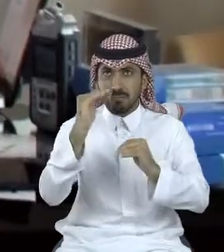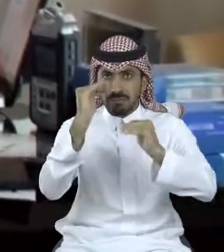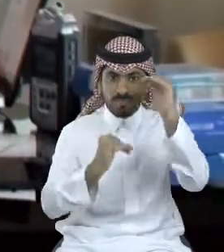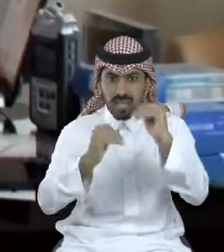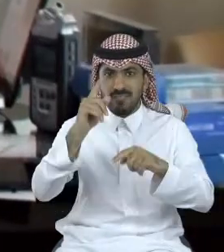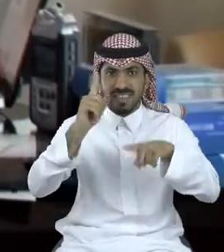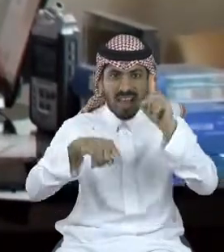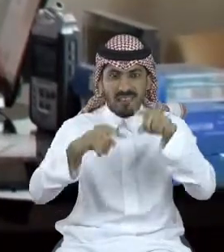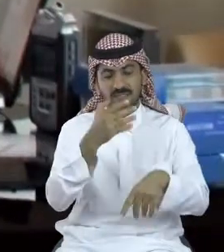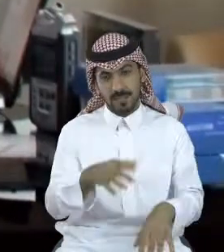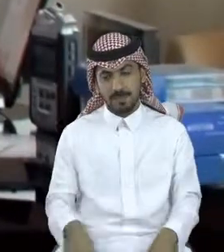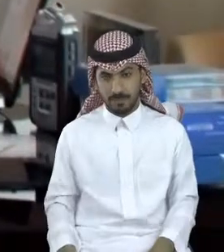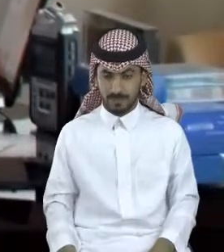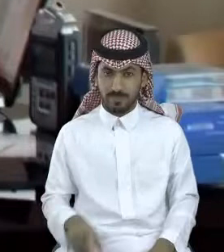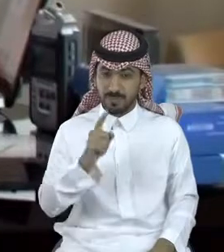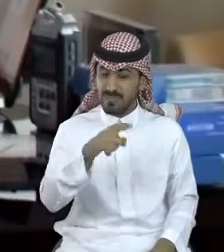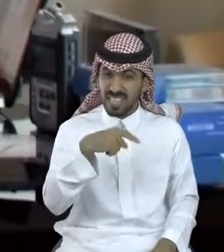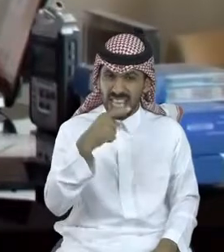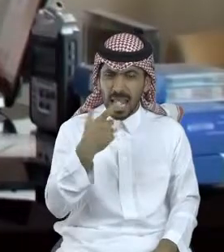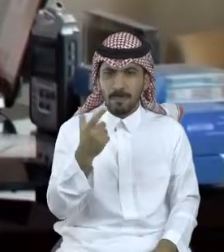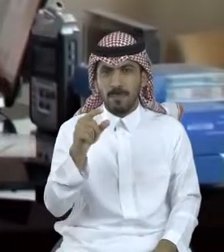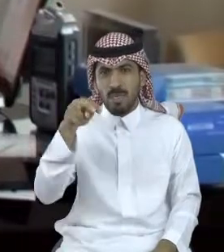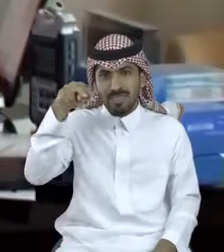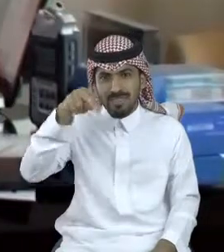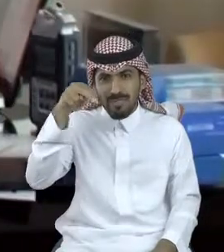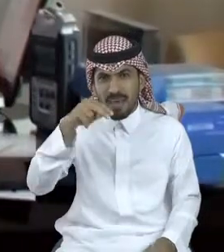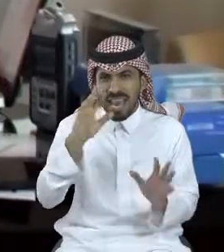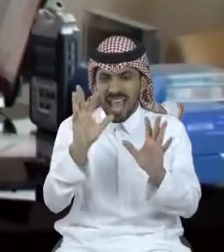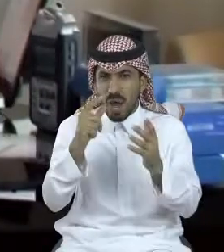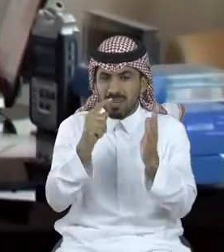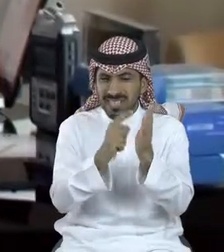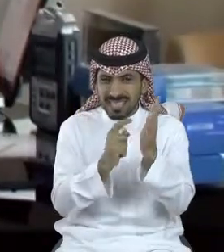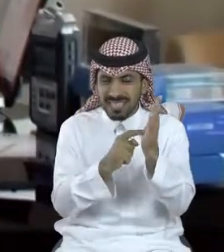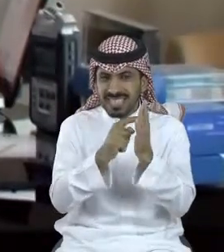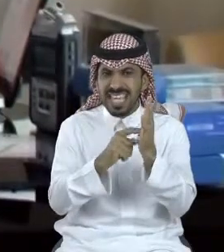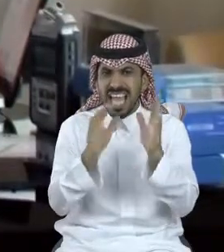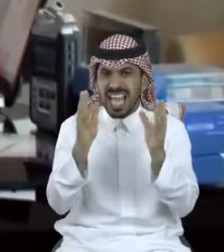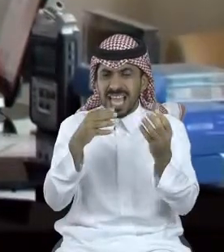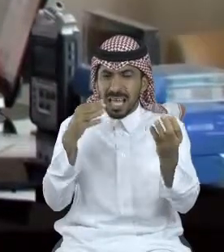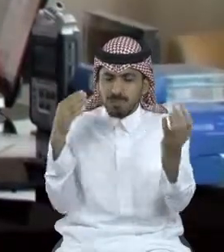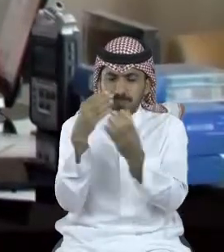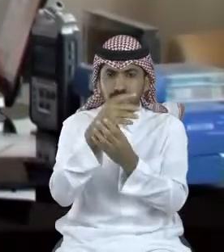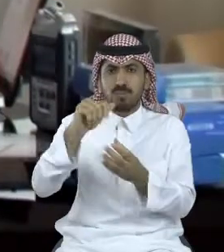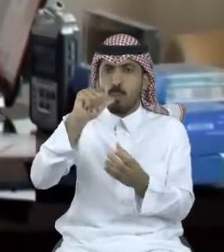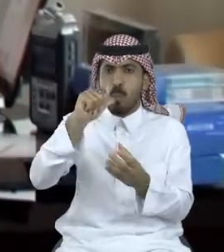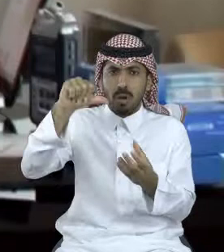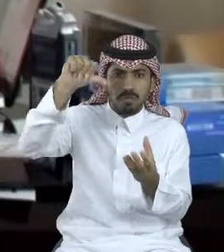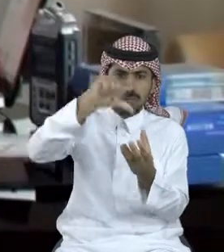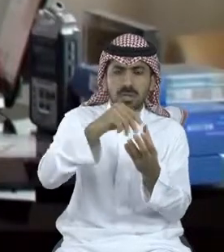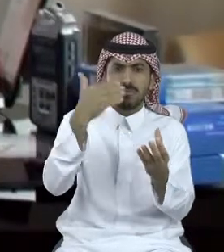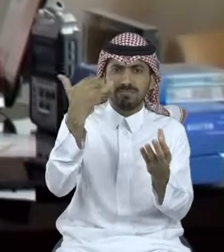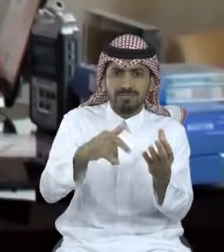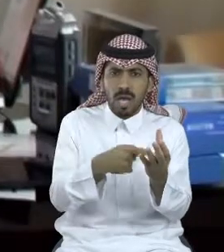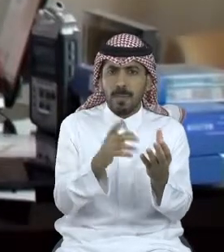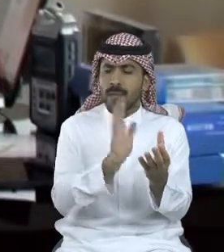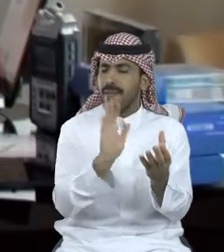هذه ومسوينه باسلوب فعل الحمد لله. فلما نتكلم على انه درجة 8 المفروض من خلال درجة 8 ما تدخل الموية ابدا على الجهاز والجهاز